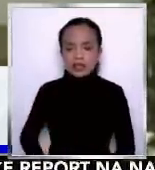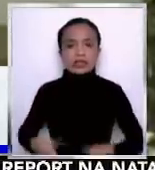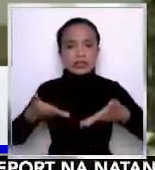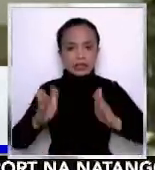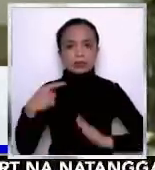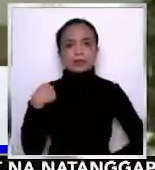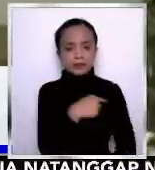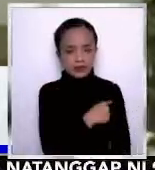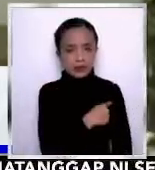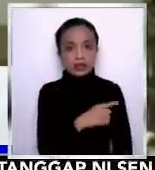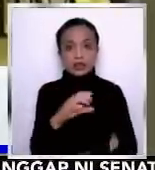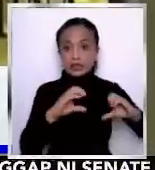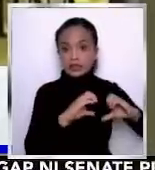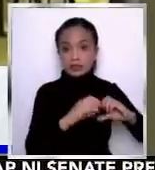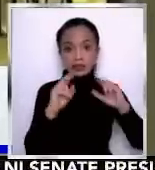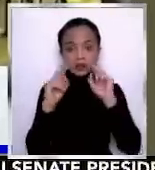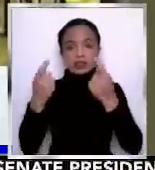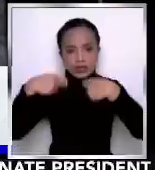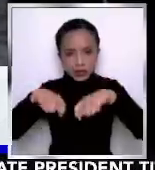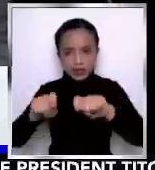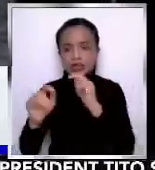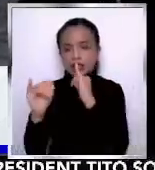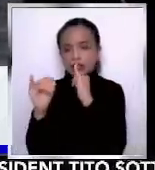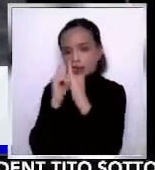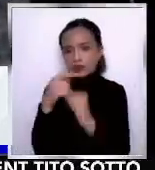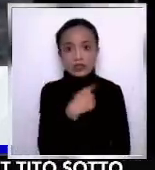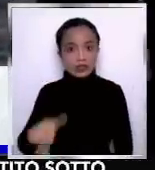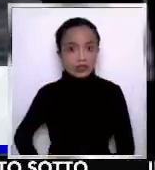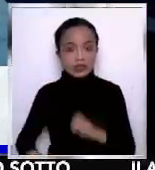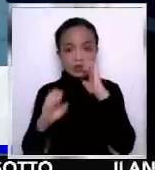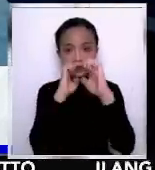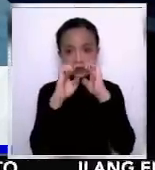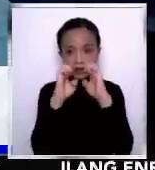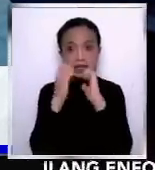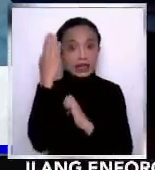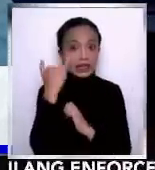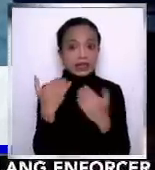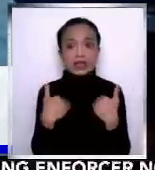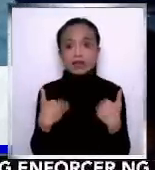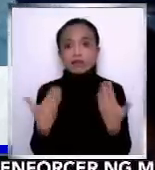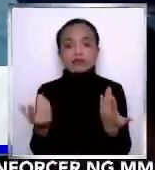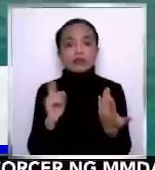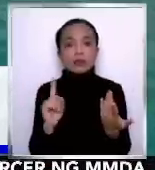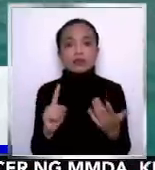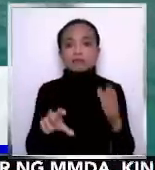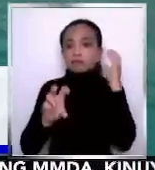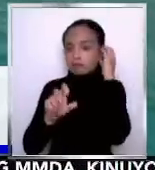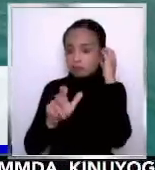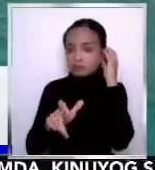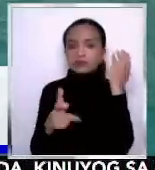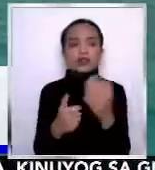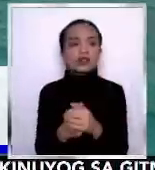pa ng GMA News na kunan na pahayag ang Chinese Embassy rito. Bukod sa naranasang pambubuntot at radio challenges, inulat din ng WESCOM